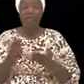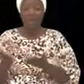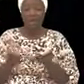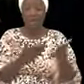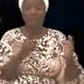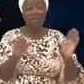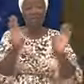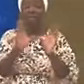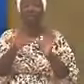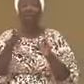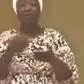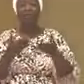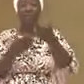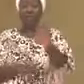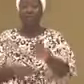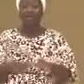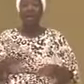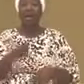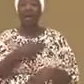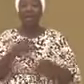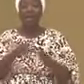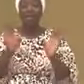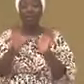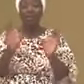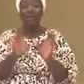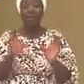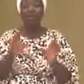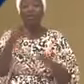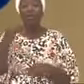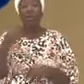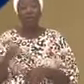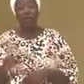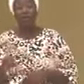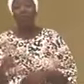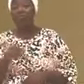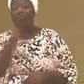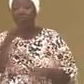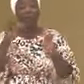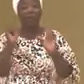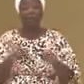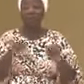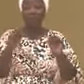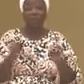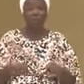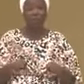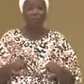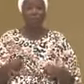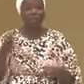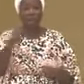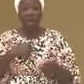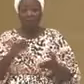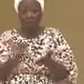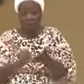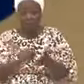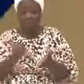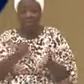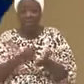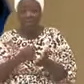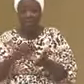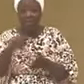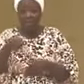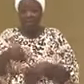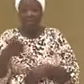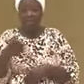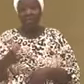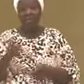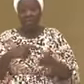à un certificat de désert d'impossibilité on a écrit ça là-bas pour dit c'est